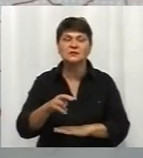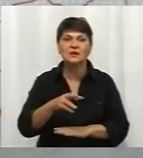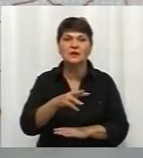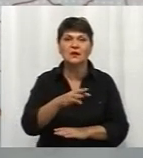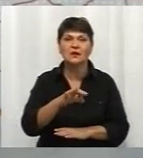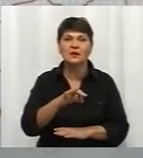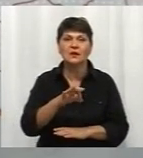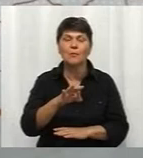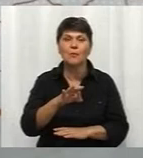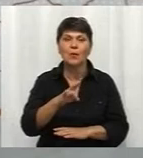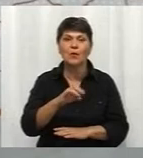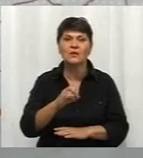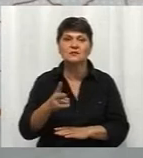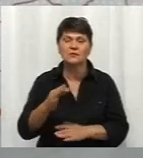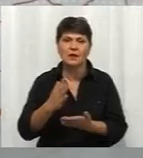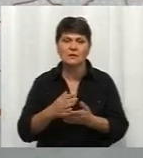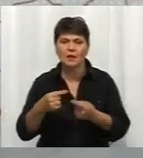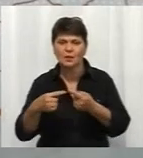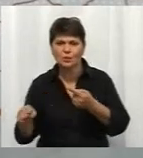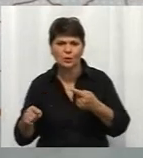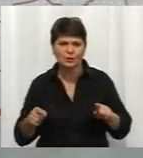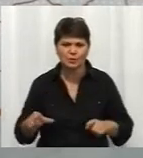Монастирської, є можливість проїзду іншим,